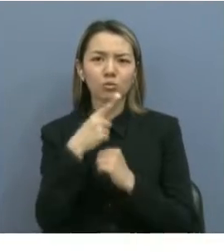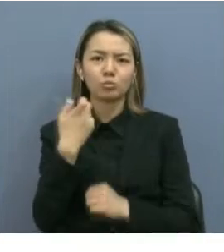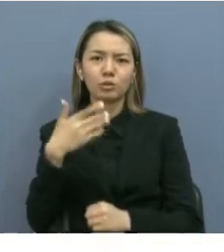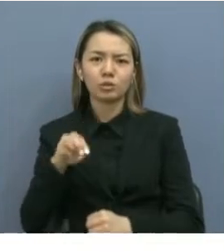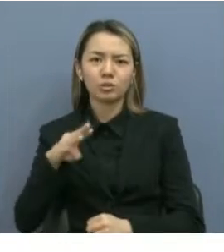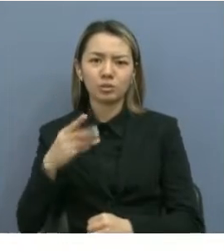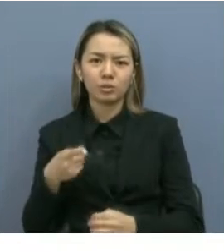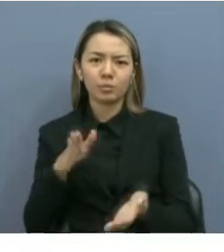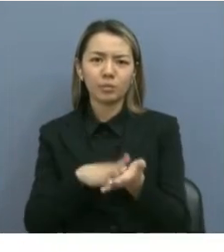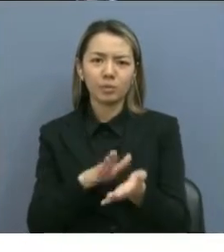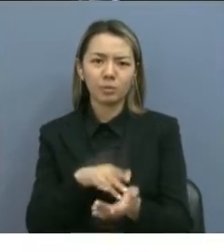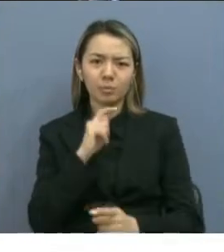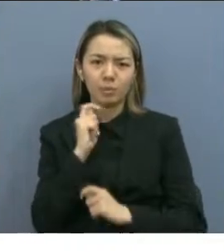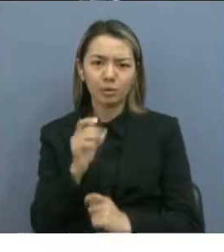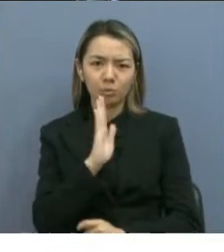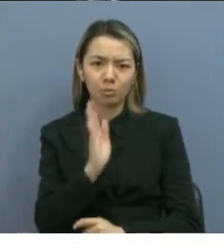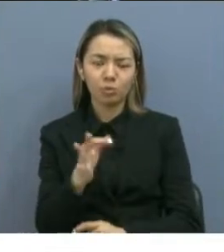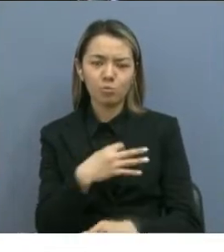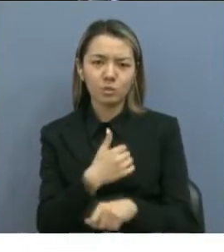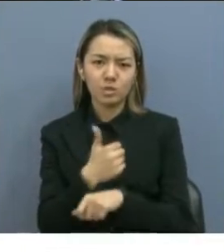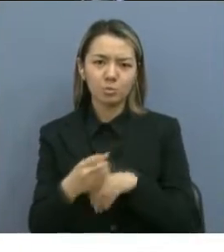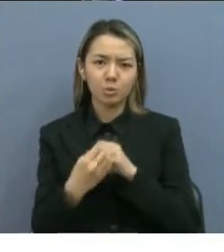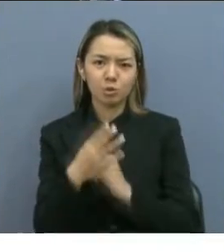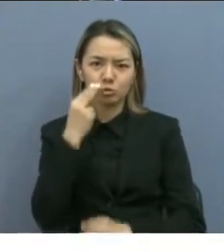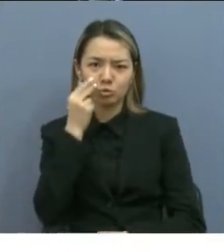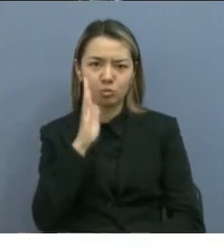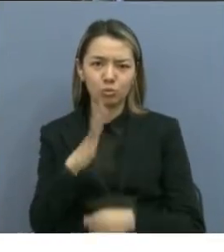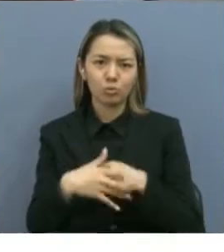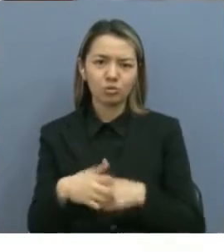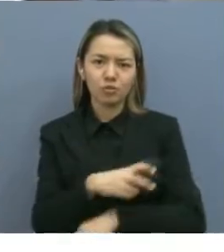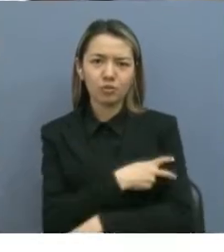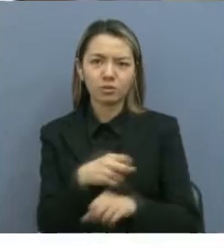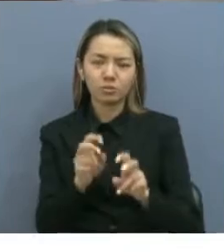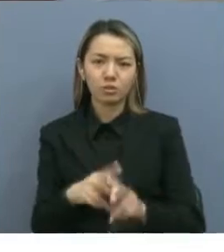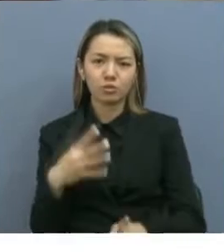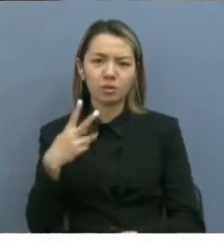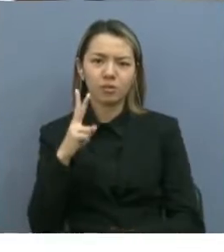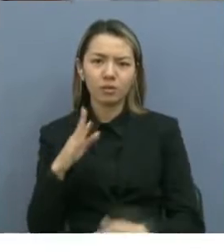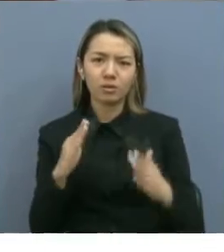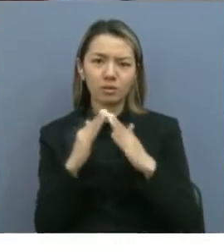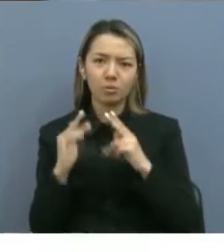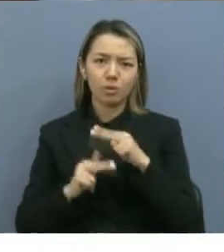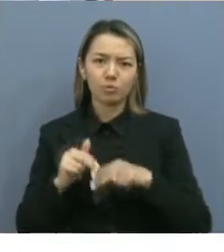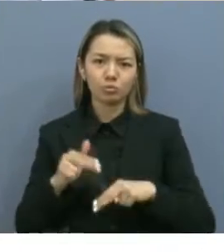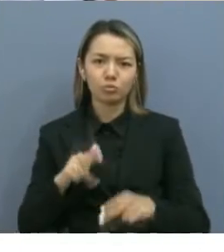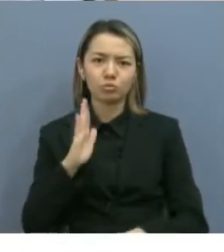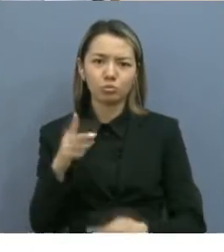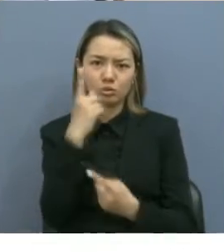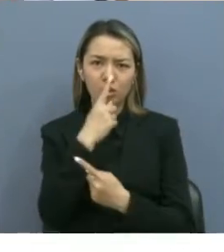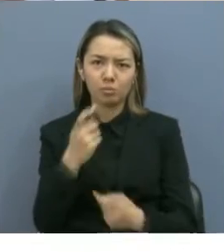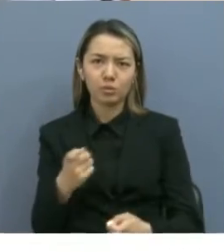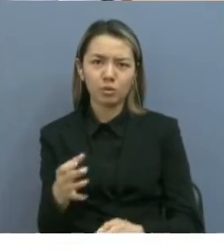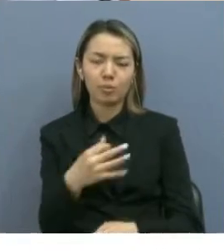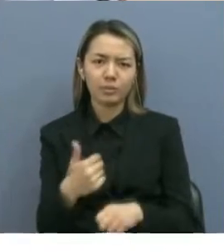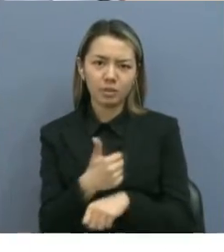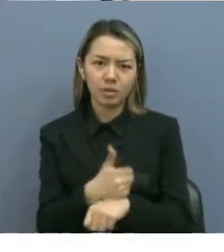мың теңге көлемінде сыйақы беріліпті. Облыс әкімі 15 сәуірде Көкшетауда дәрігерлерге арналған 40 пәтерлі тұрғын үй құрылысының басталатынын жеткізді.